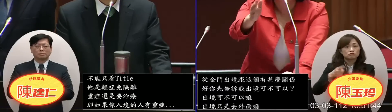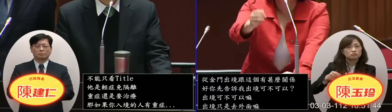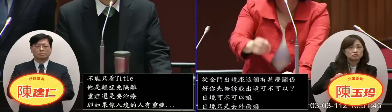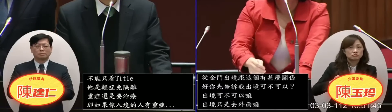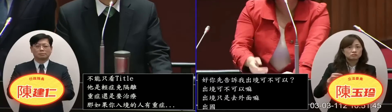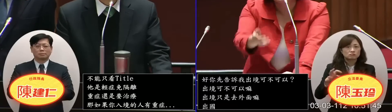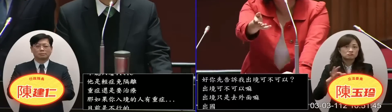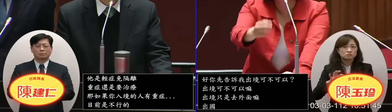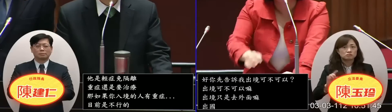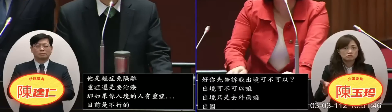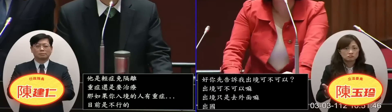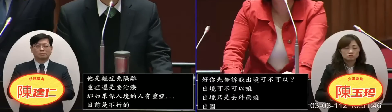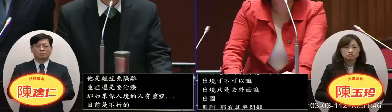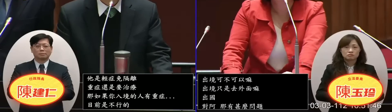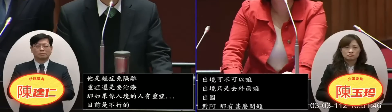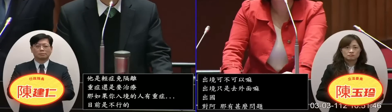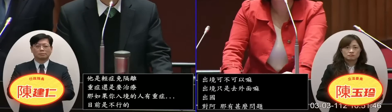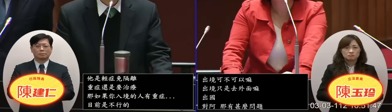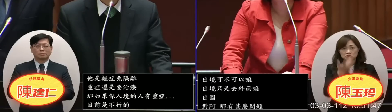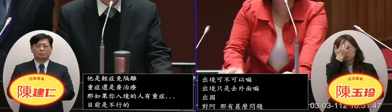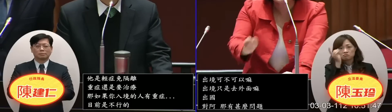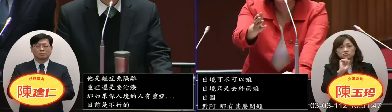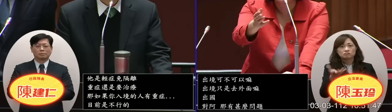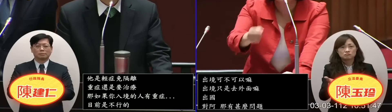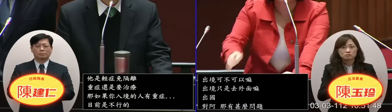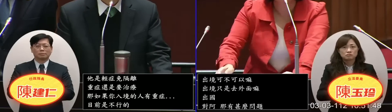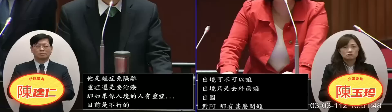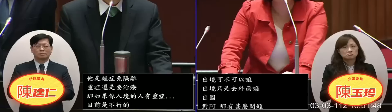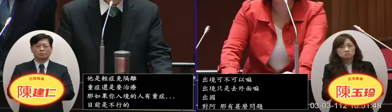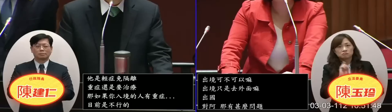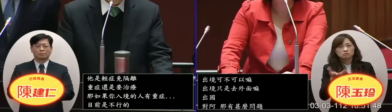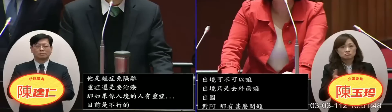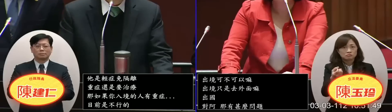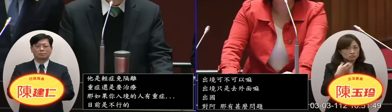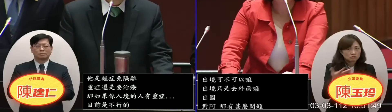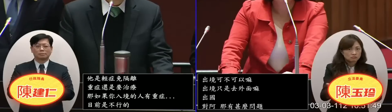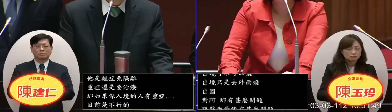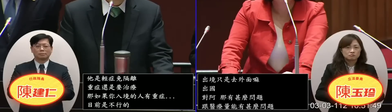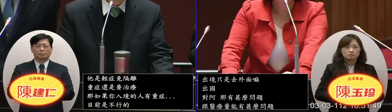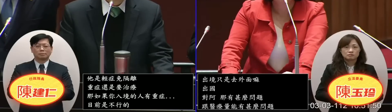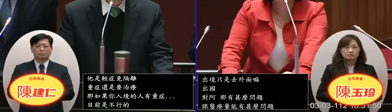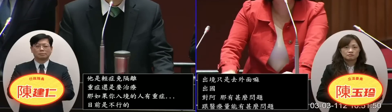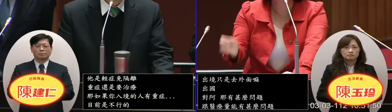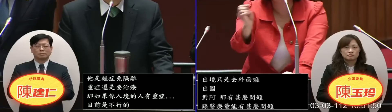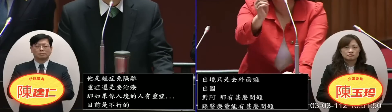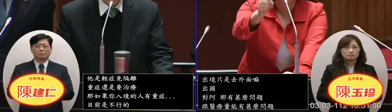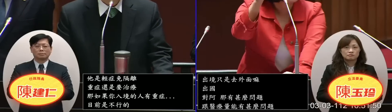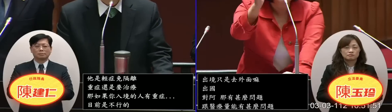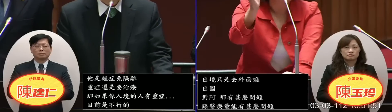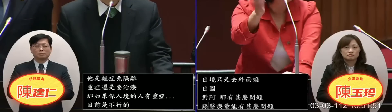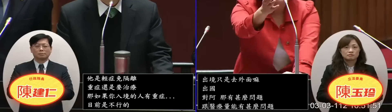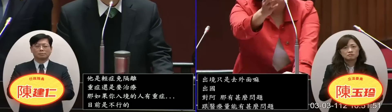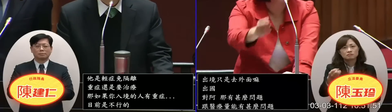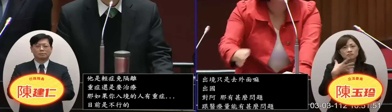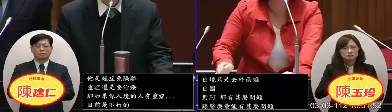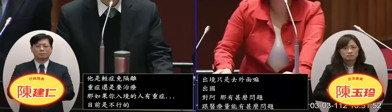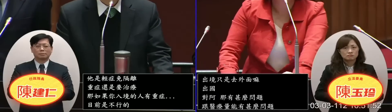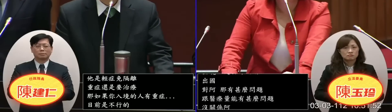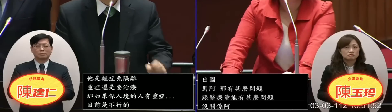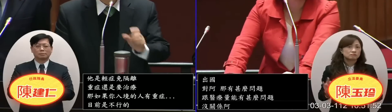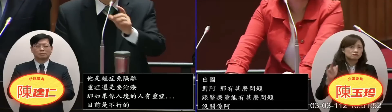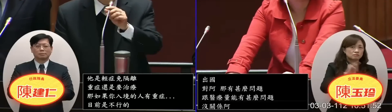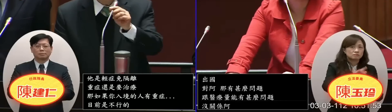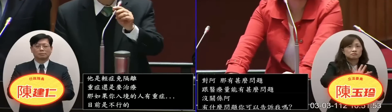哇，没关系的哈。有什么问题？有什么问题？你可以告诉我吗？出境，你先告诉我出境有什么问